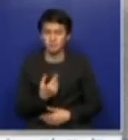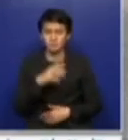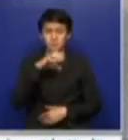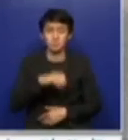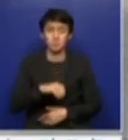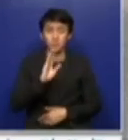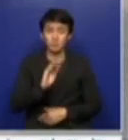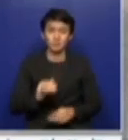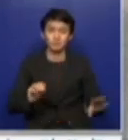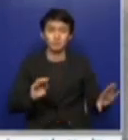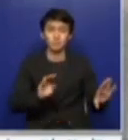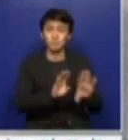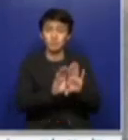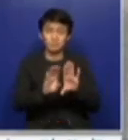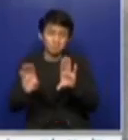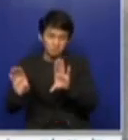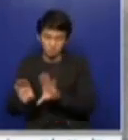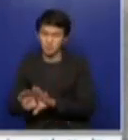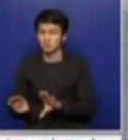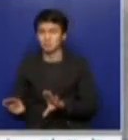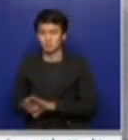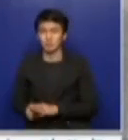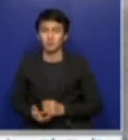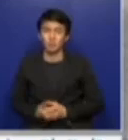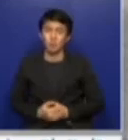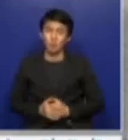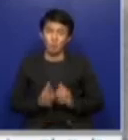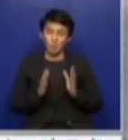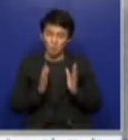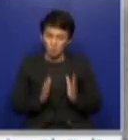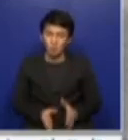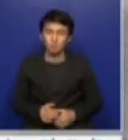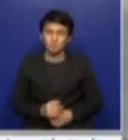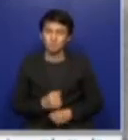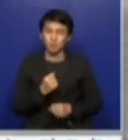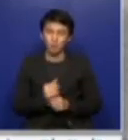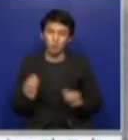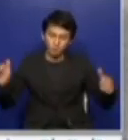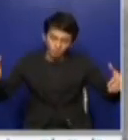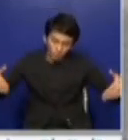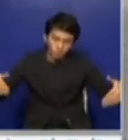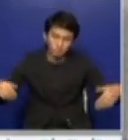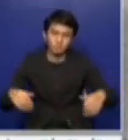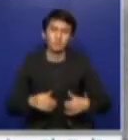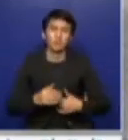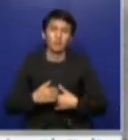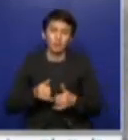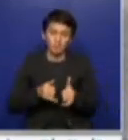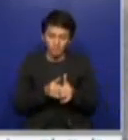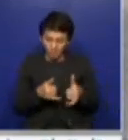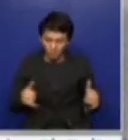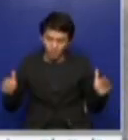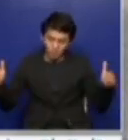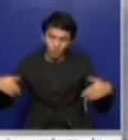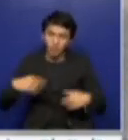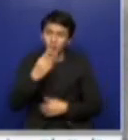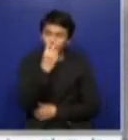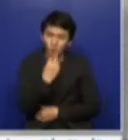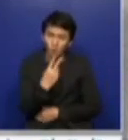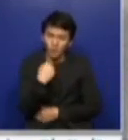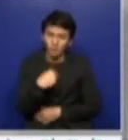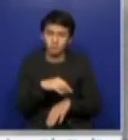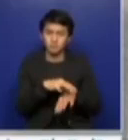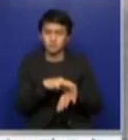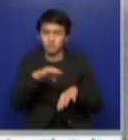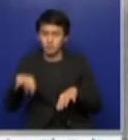าเห็นคนงานกอดคอกันร้องไห้เมื่อตกงานบัณฑิตจบ